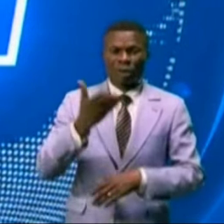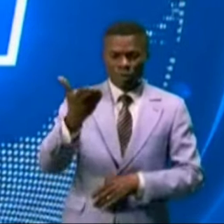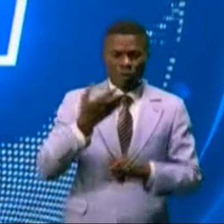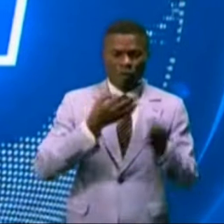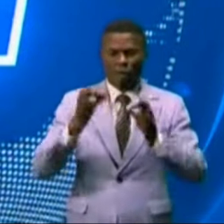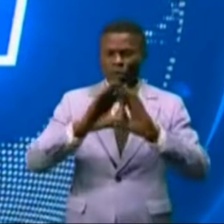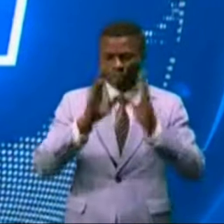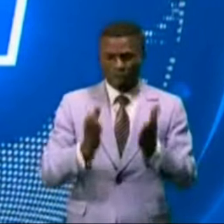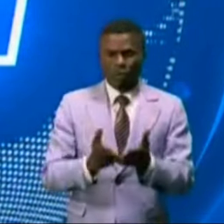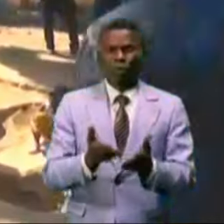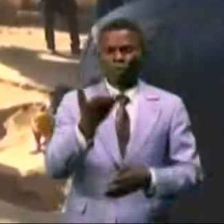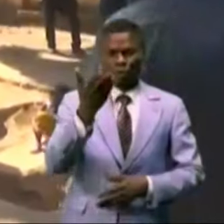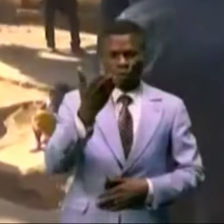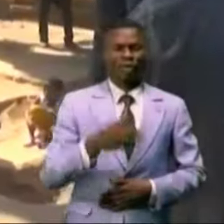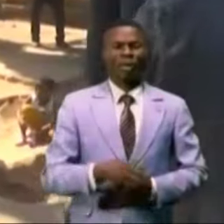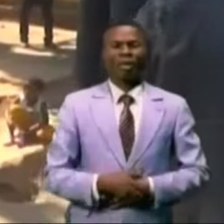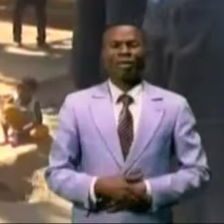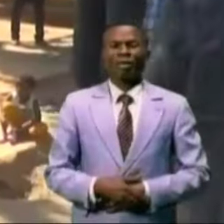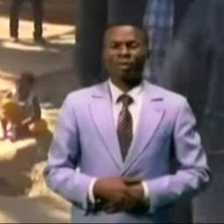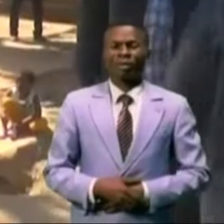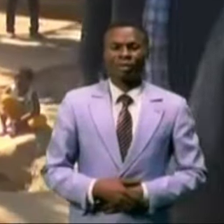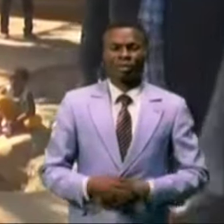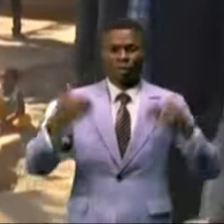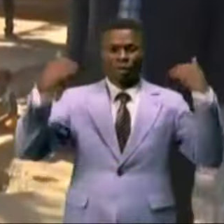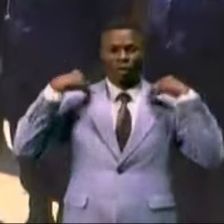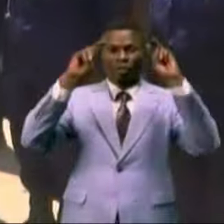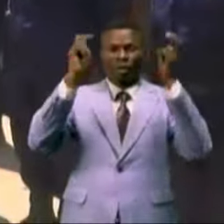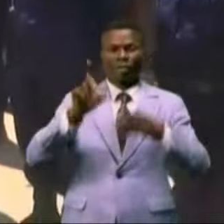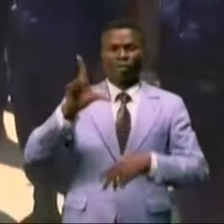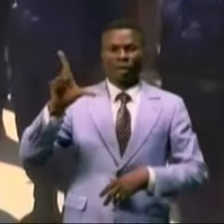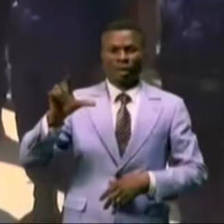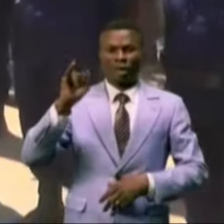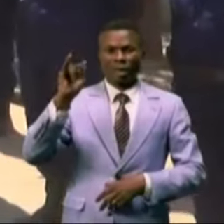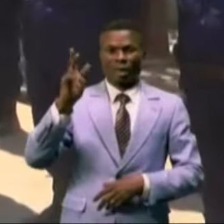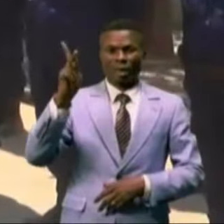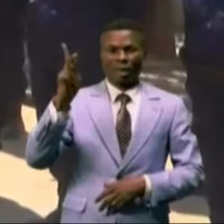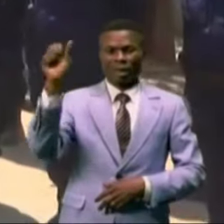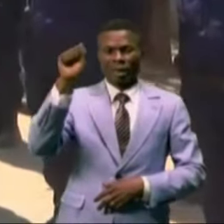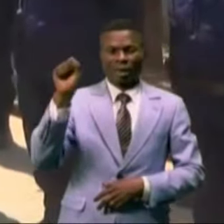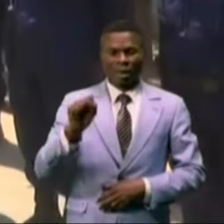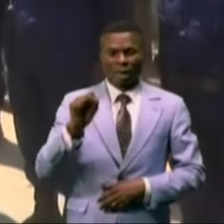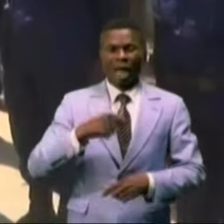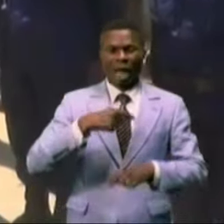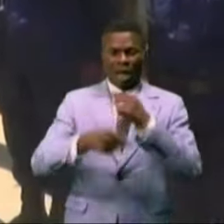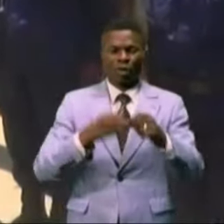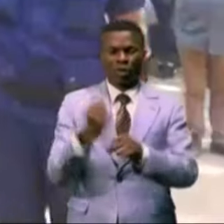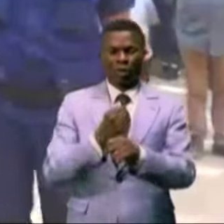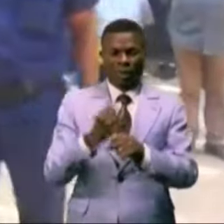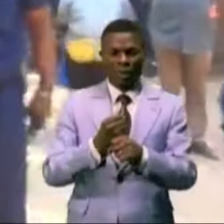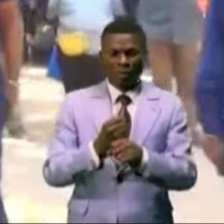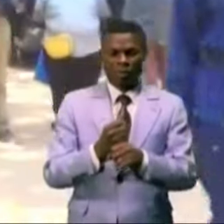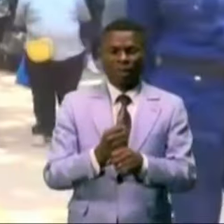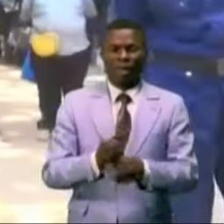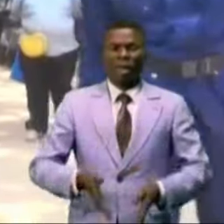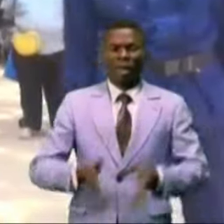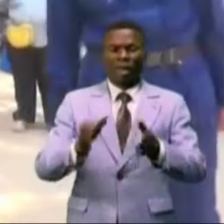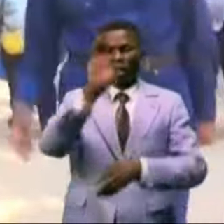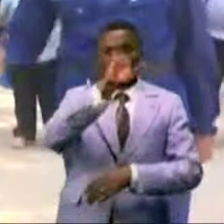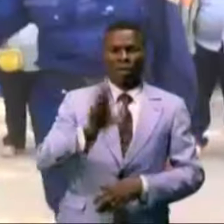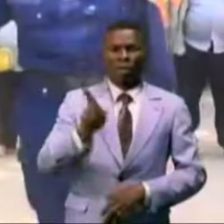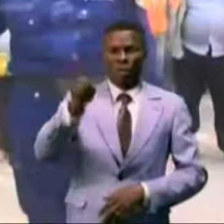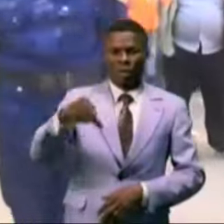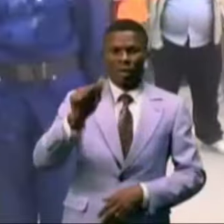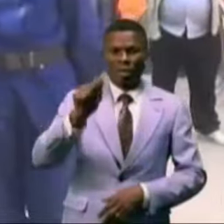nous en dit plus. Le maire de Likassi a relancé les travaux des infrastructures routières de la commune d'Impanda pour